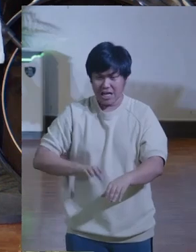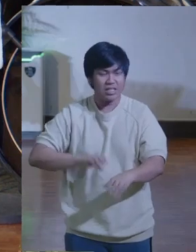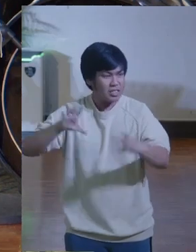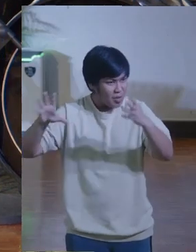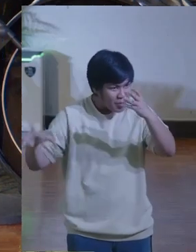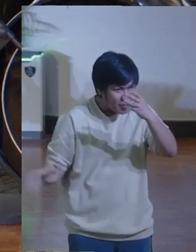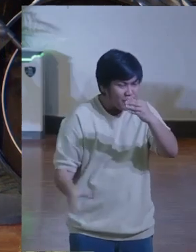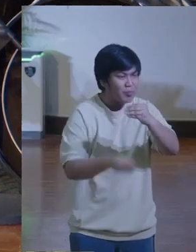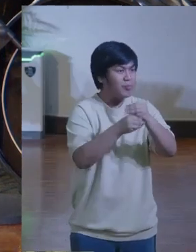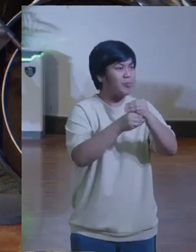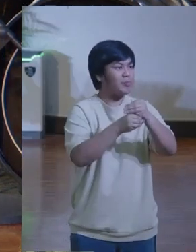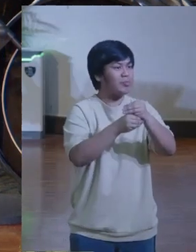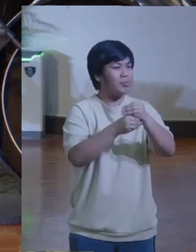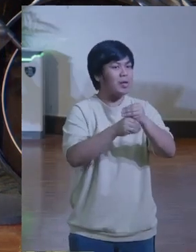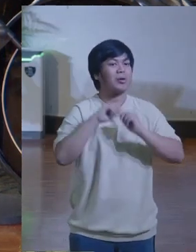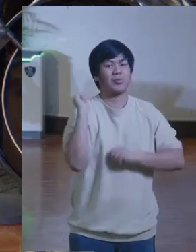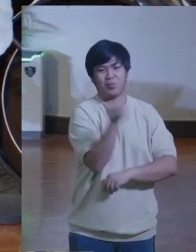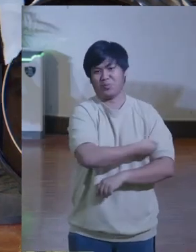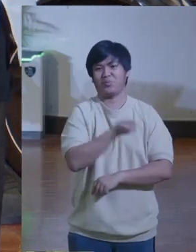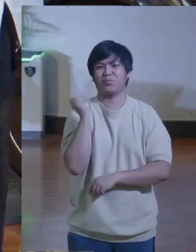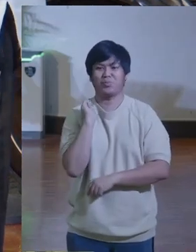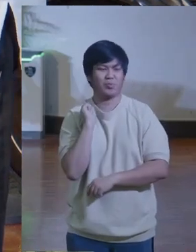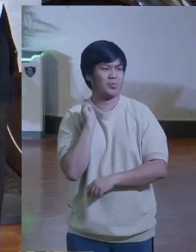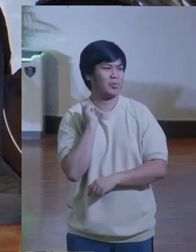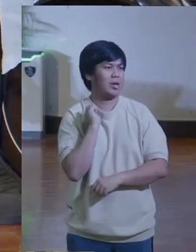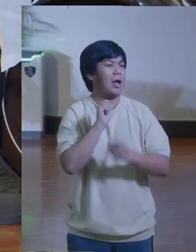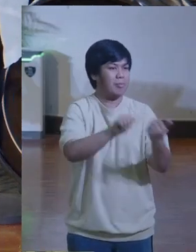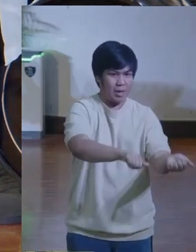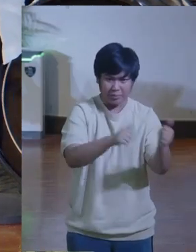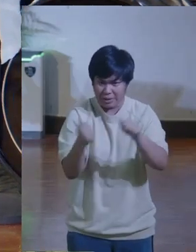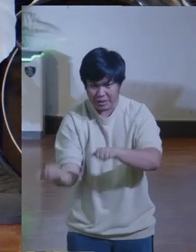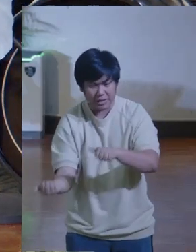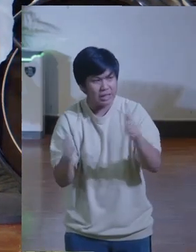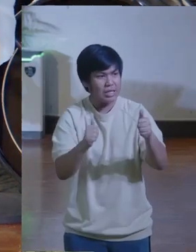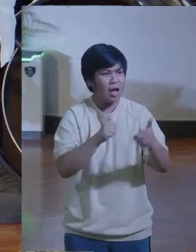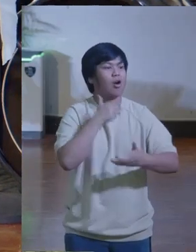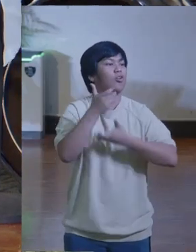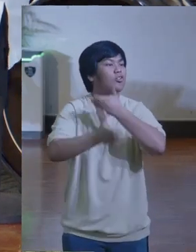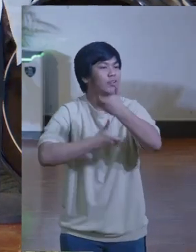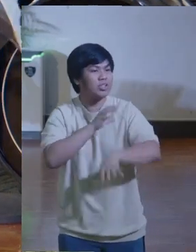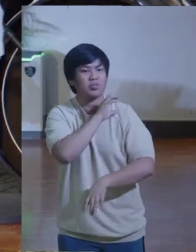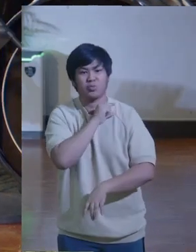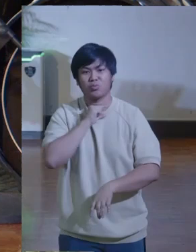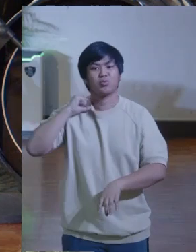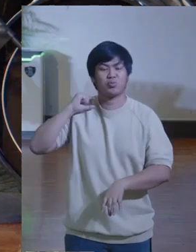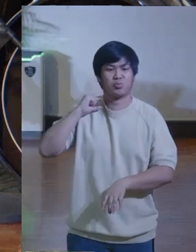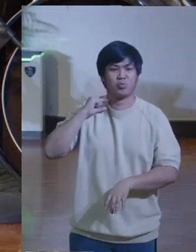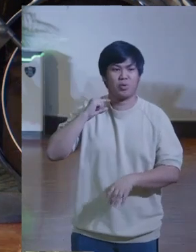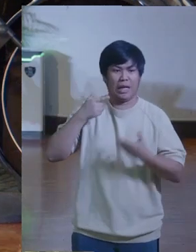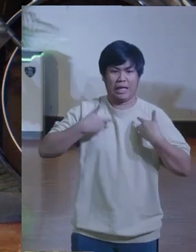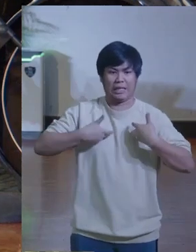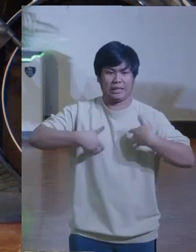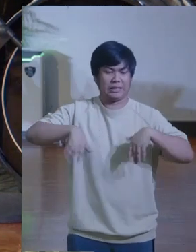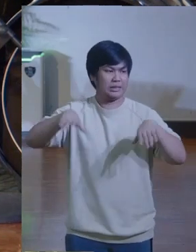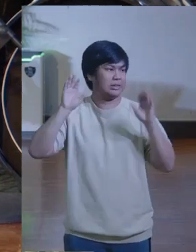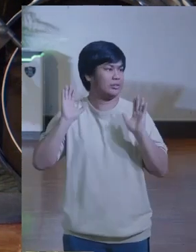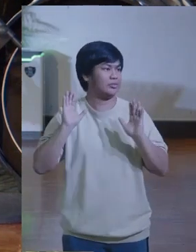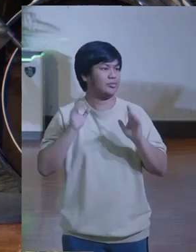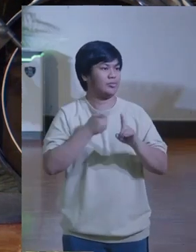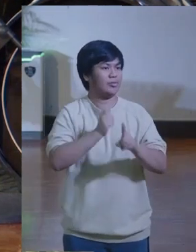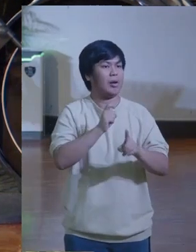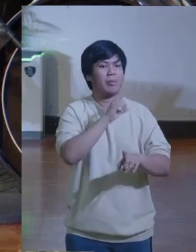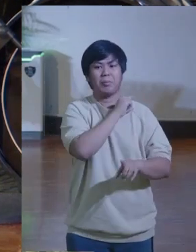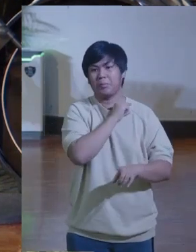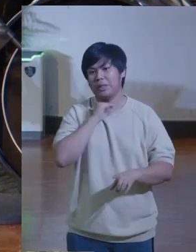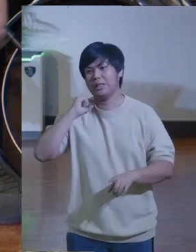plus penance, baptism, confession, absolution from the priest.